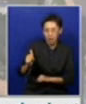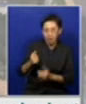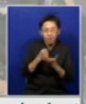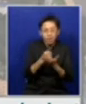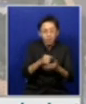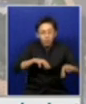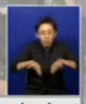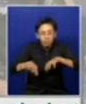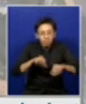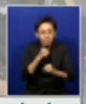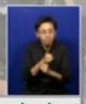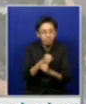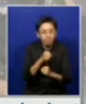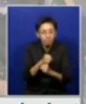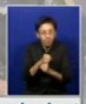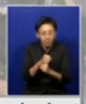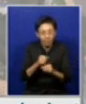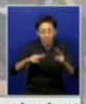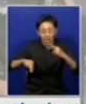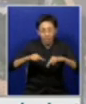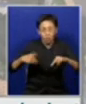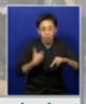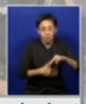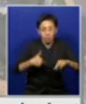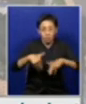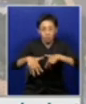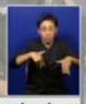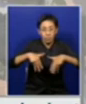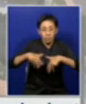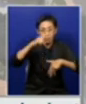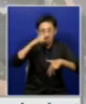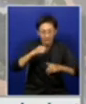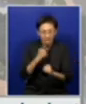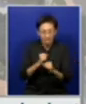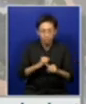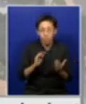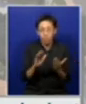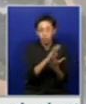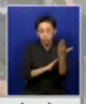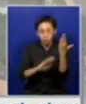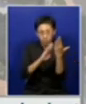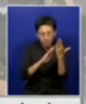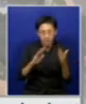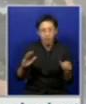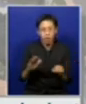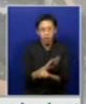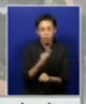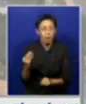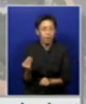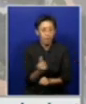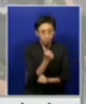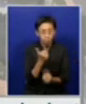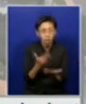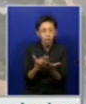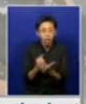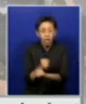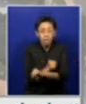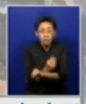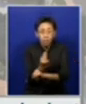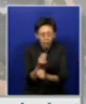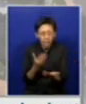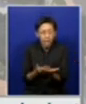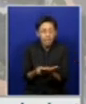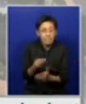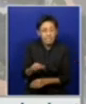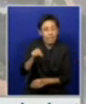ำให้การดูแลสุขภาพของพี่น้องประชาชนได้ทั่วถึงและรวดเร็วนะครับค่าตอบแทนค่าป่วยการที่เกิดขึ้น